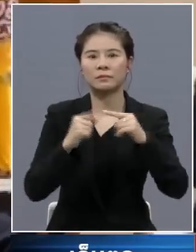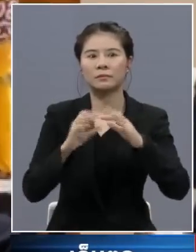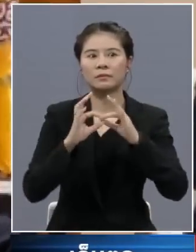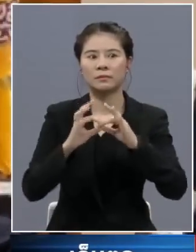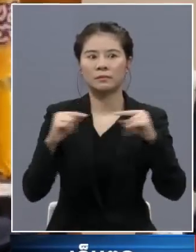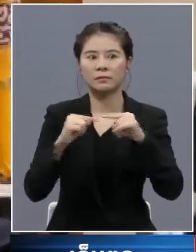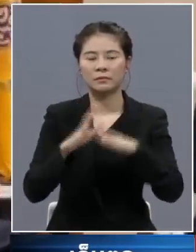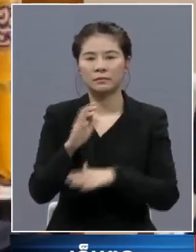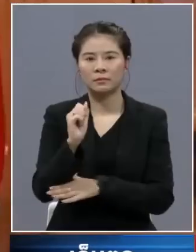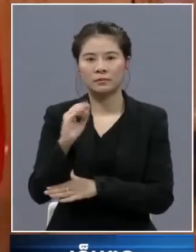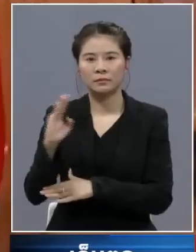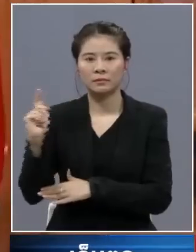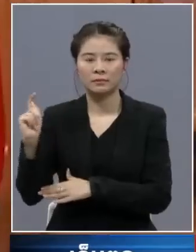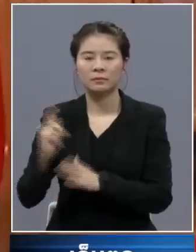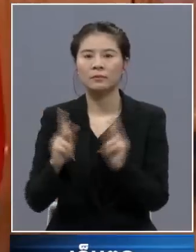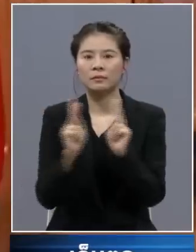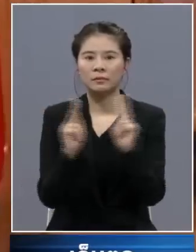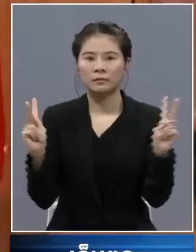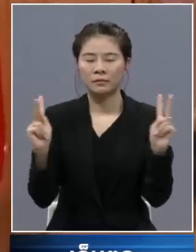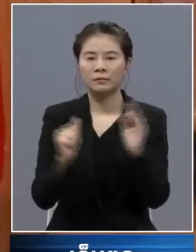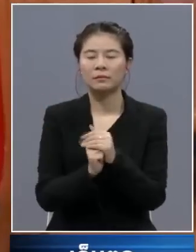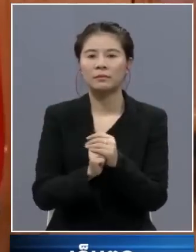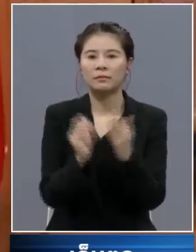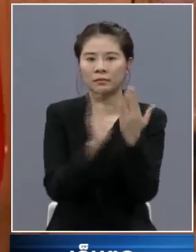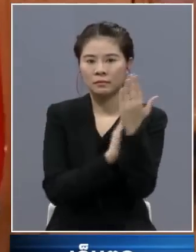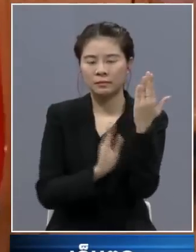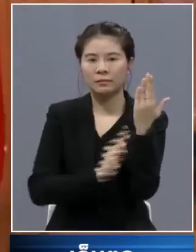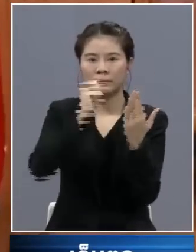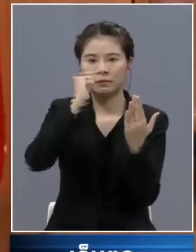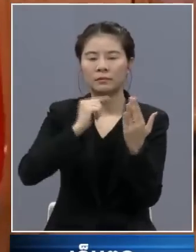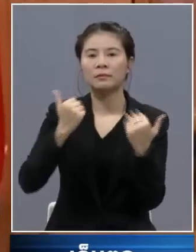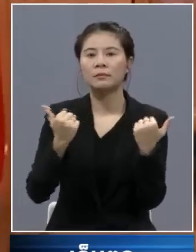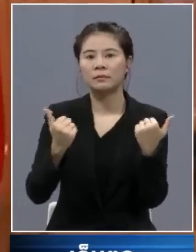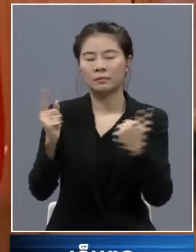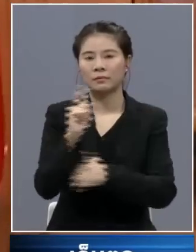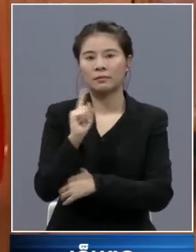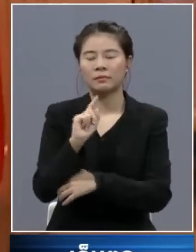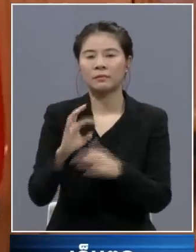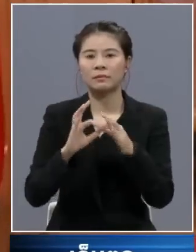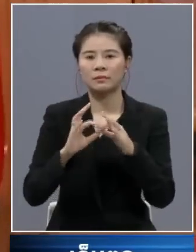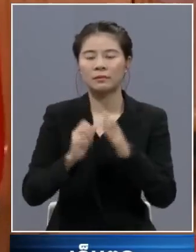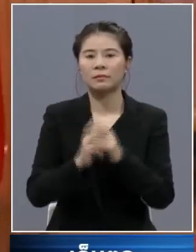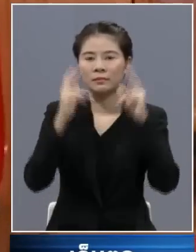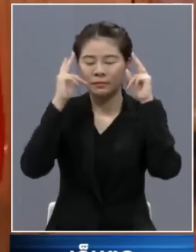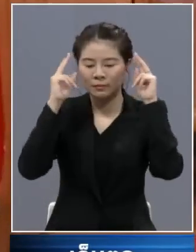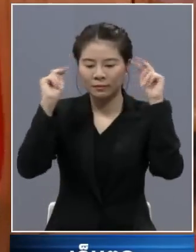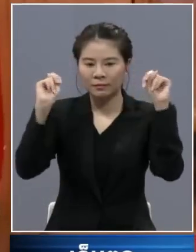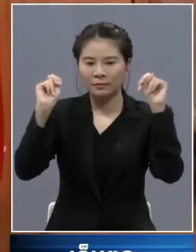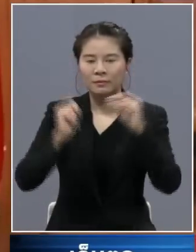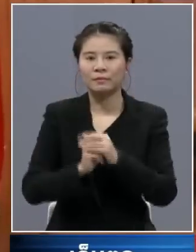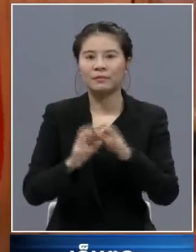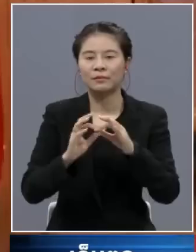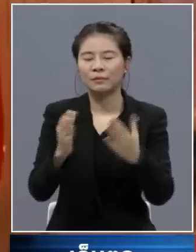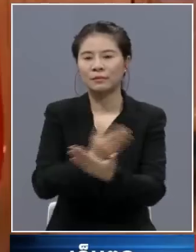บลกุลประธานกรรมการสภาหอการค้าแห่งประเทศไทยก็เปิดเผยนะครับว่าตอนนี้อยู่ระหว่างการนัดวันเพื่อที่จะห